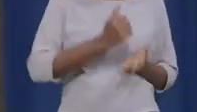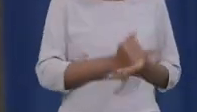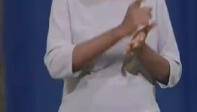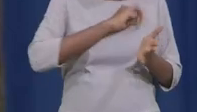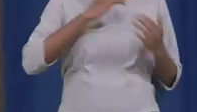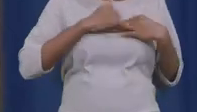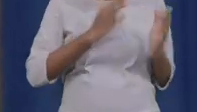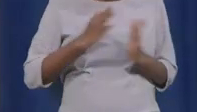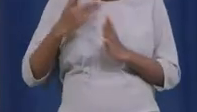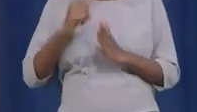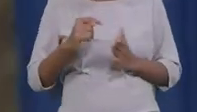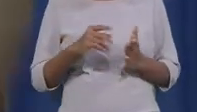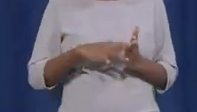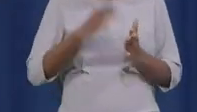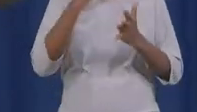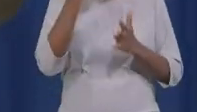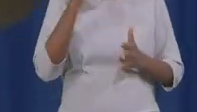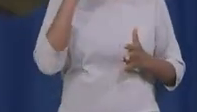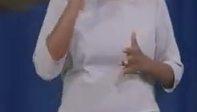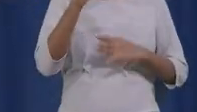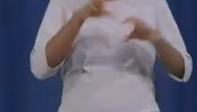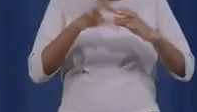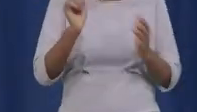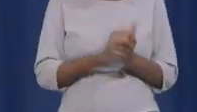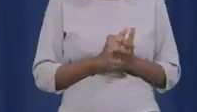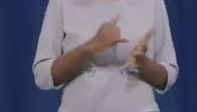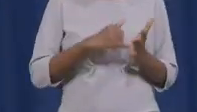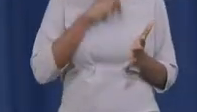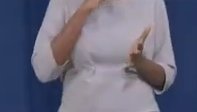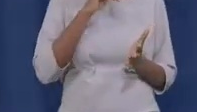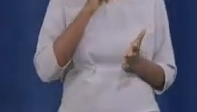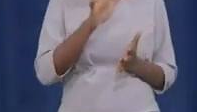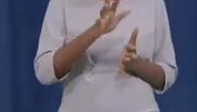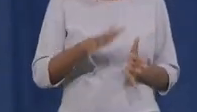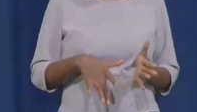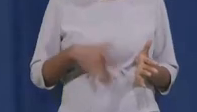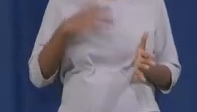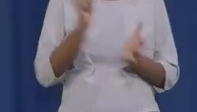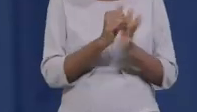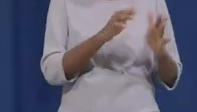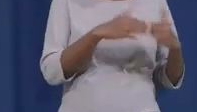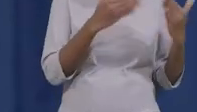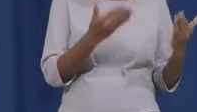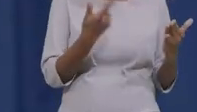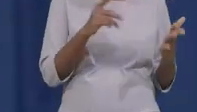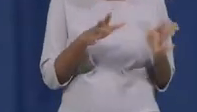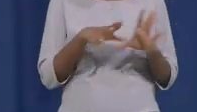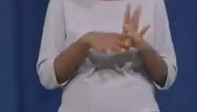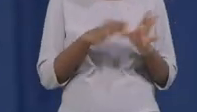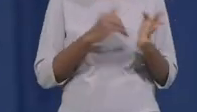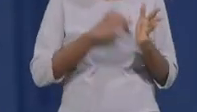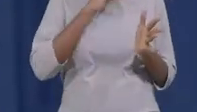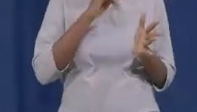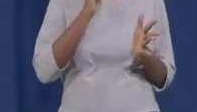le message. Prends. Comment est-ce que tu peux faire ça? Pourquoi est-ce que tu fais ça? Ce n'est pas ton sentiment qui ouvre la